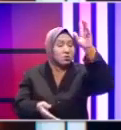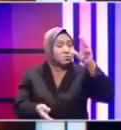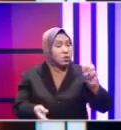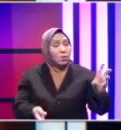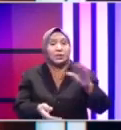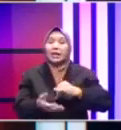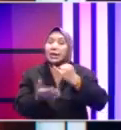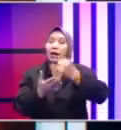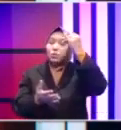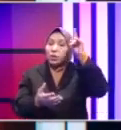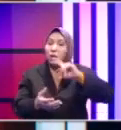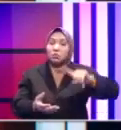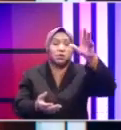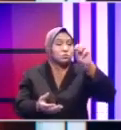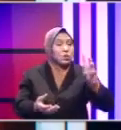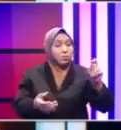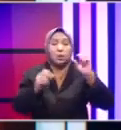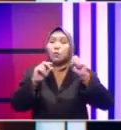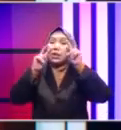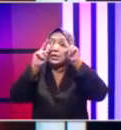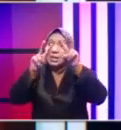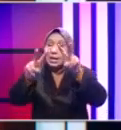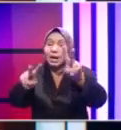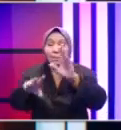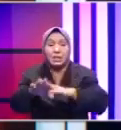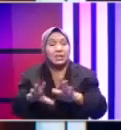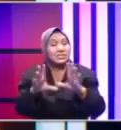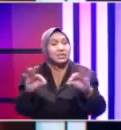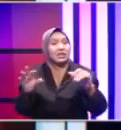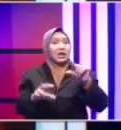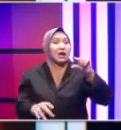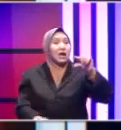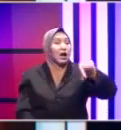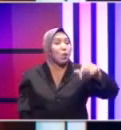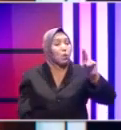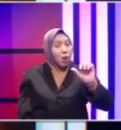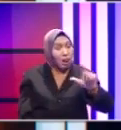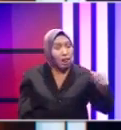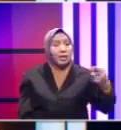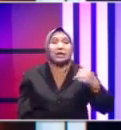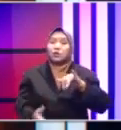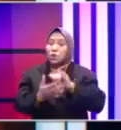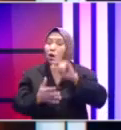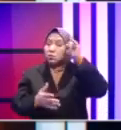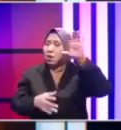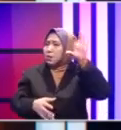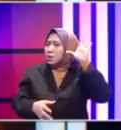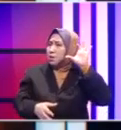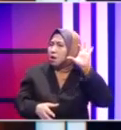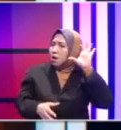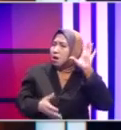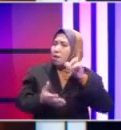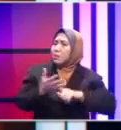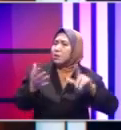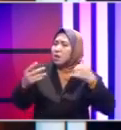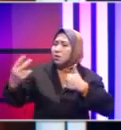dan keilmuan Allah subhanahuwata'ala boleh dilihat pada khaulah binti tsa'labah tadi dimana Allah mendengar apa yang mereka